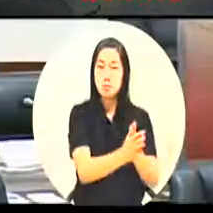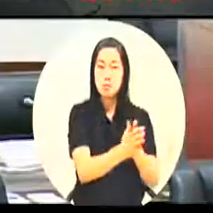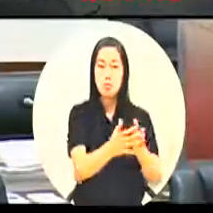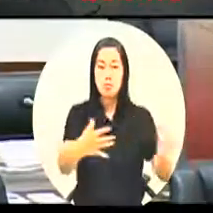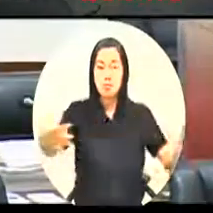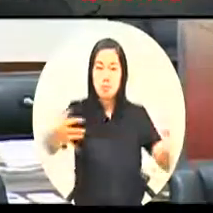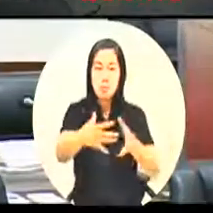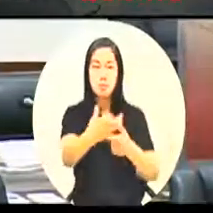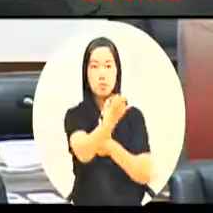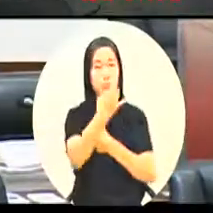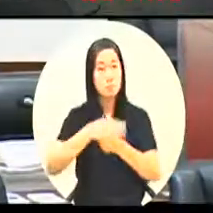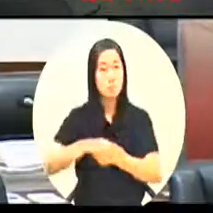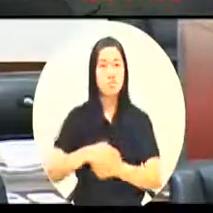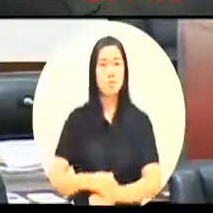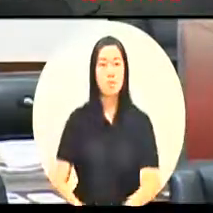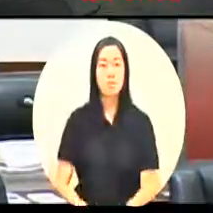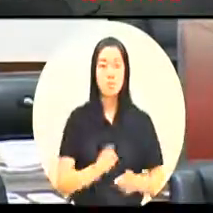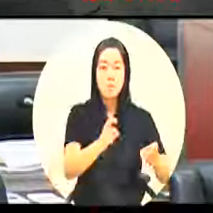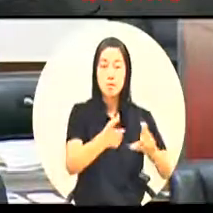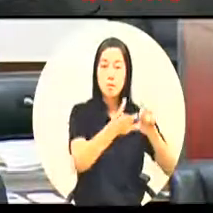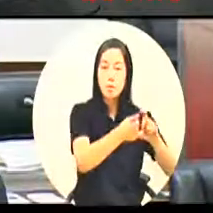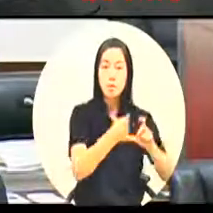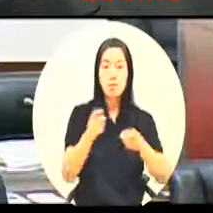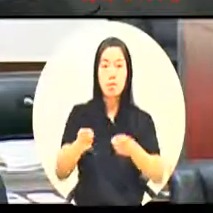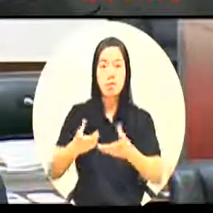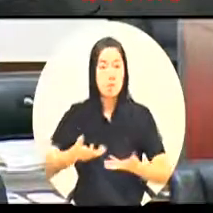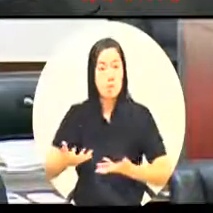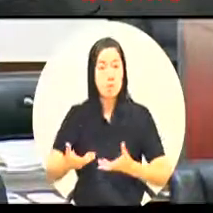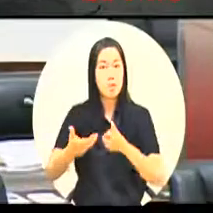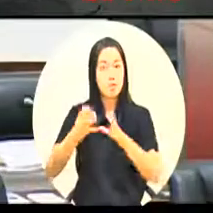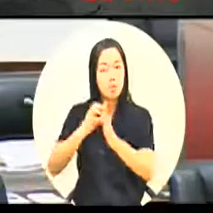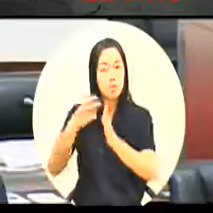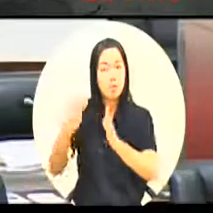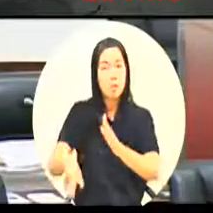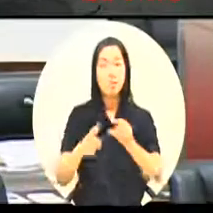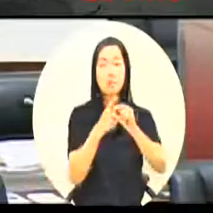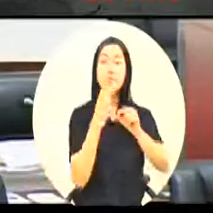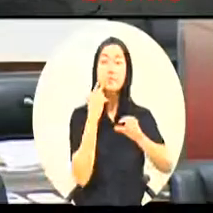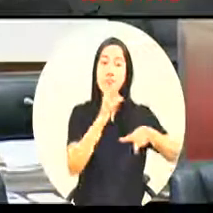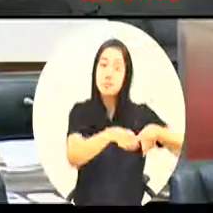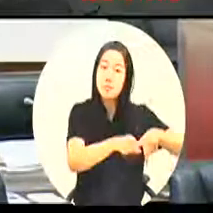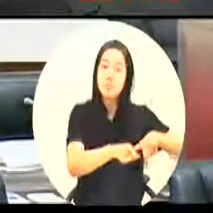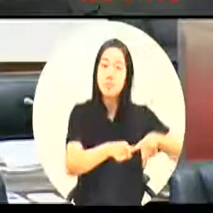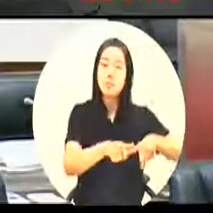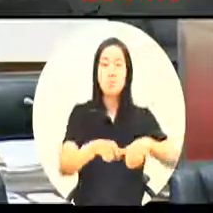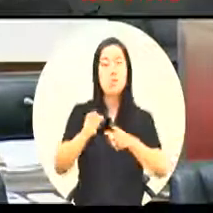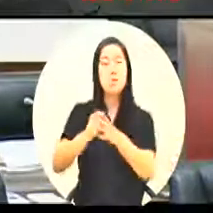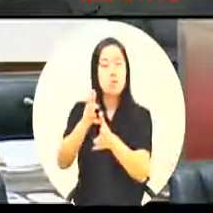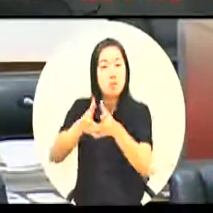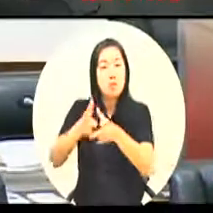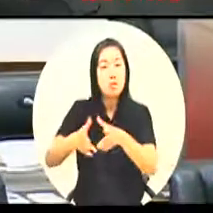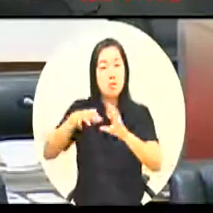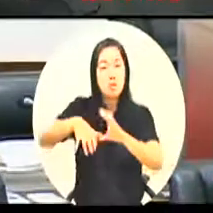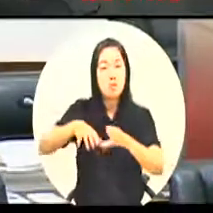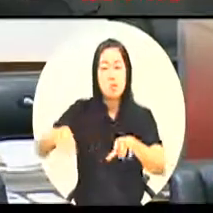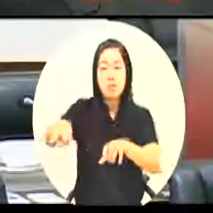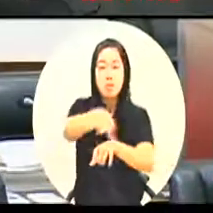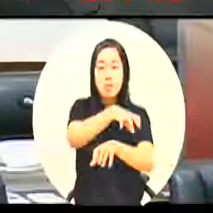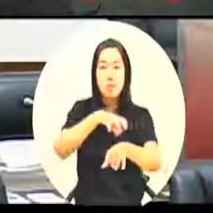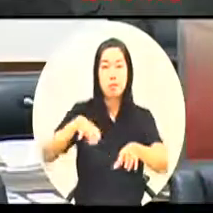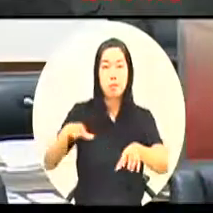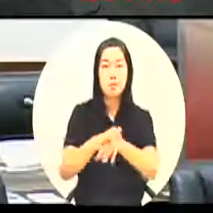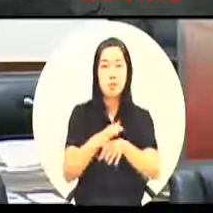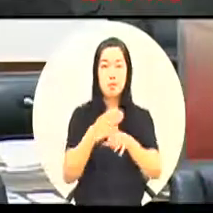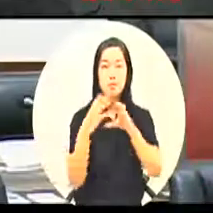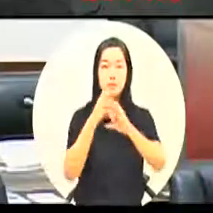担一些钱。港区港务局，哦，还有那些什么中钢那些很多工业区里面。周边的连接车那边